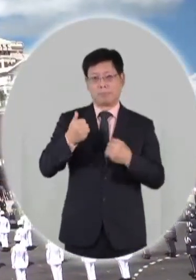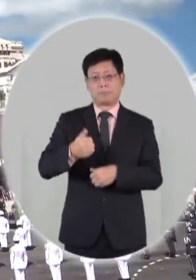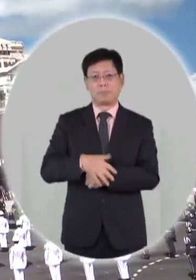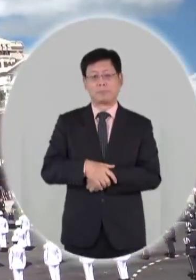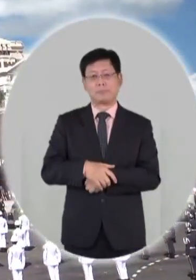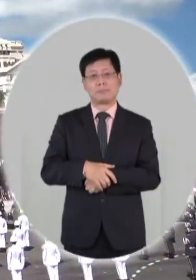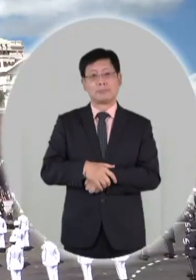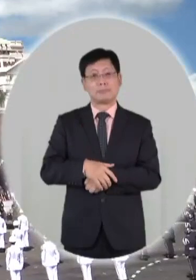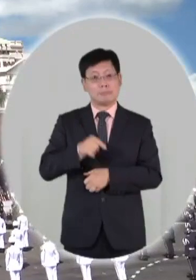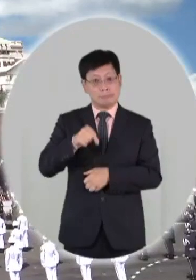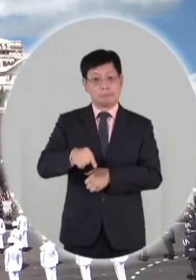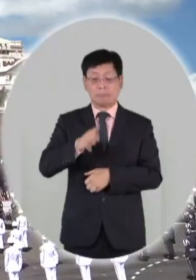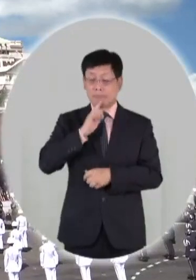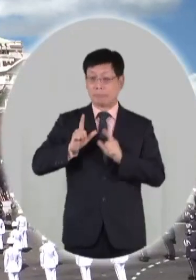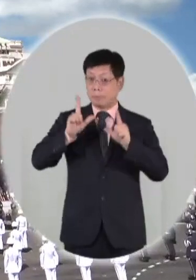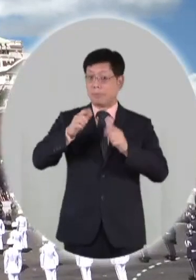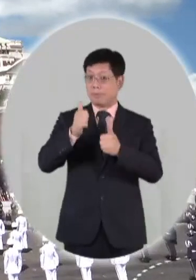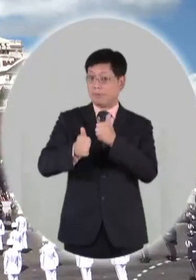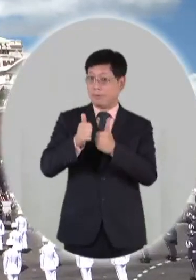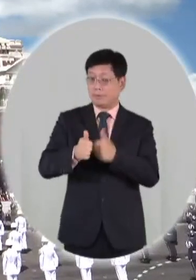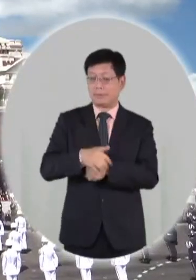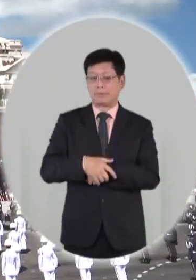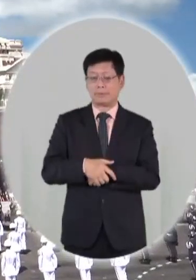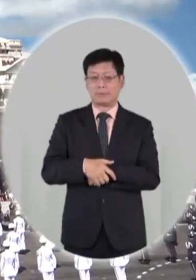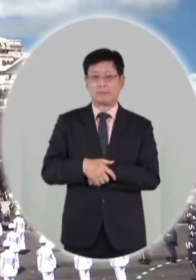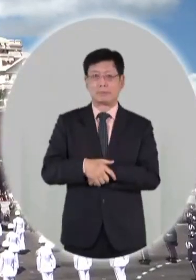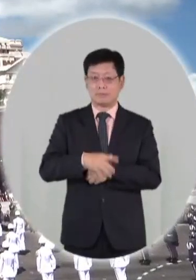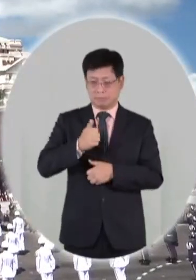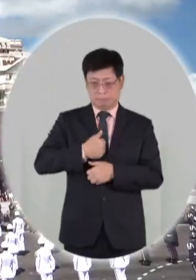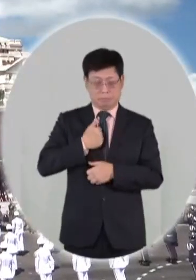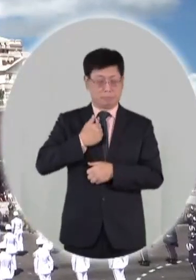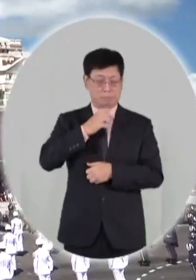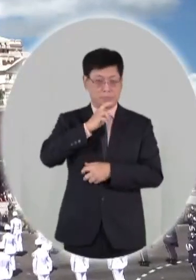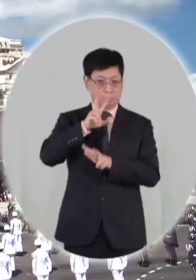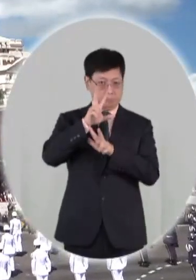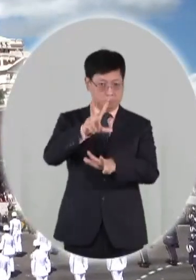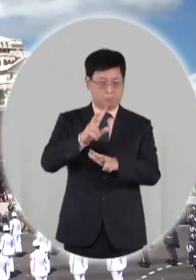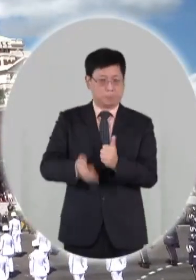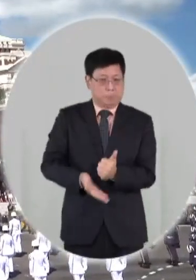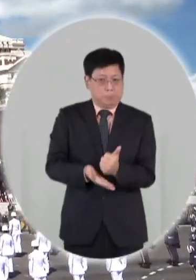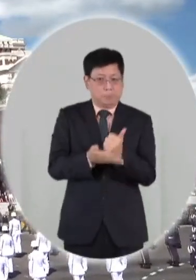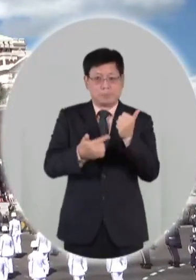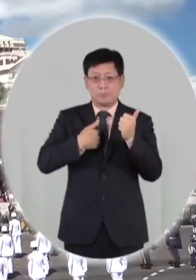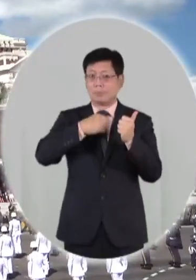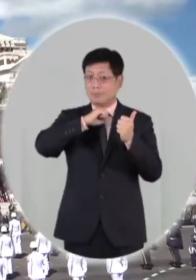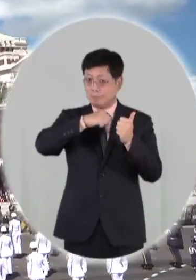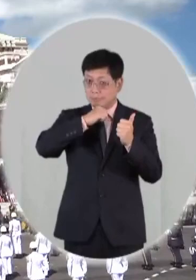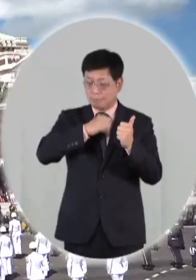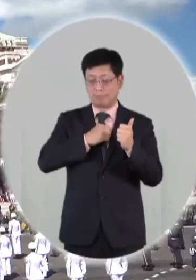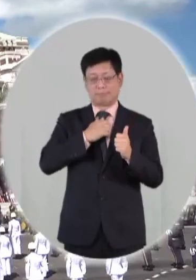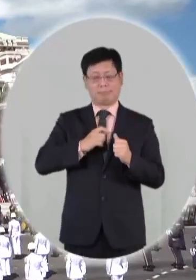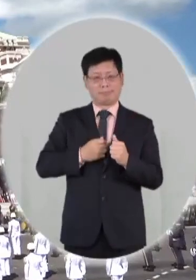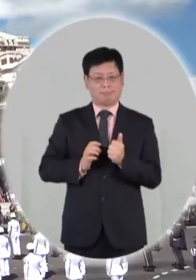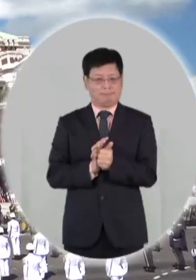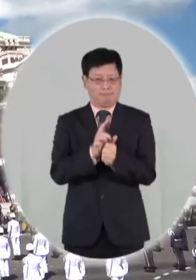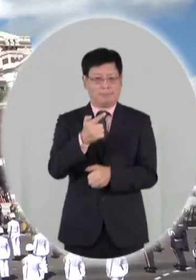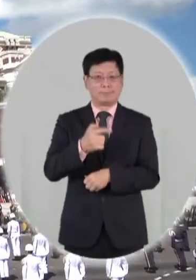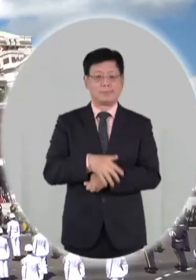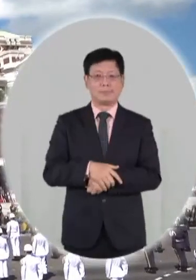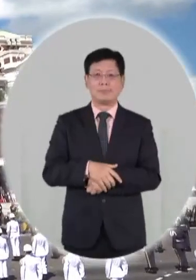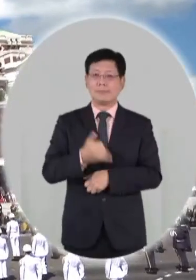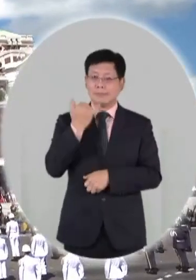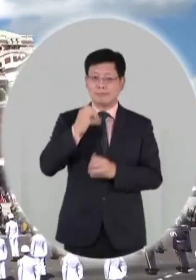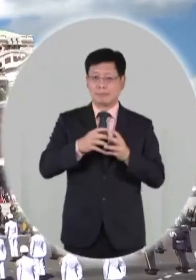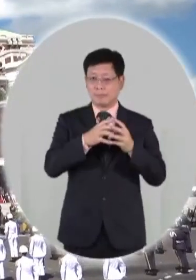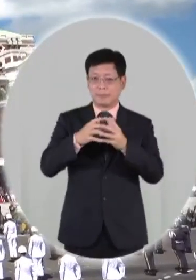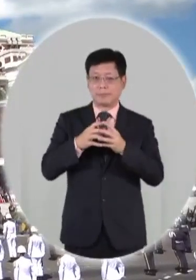这场冬奥赛事结结实实地鼓舞了台湾人的士气，让我们更加